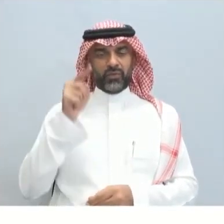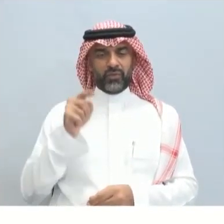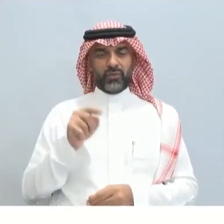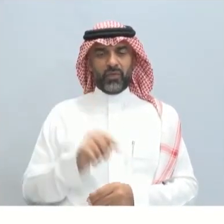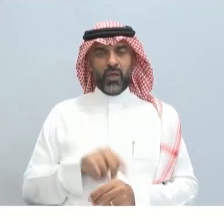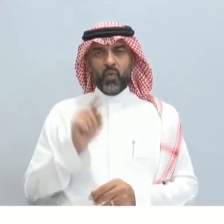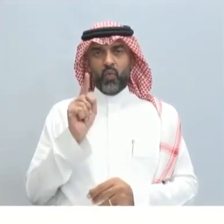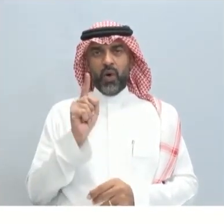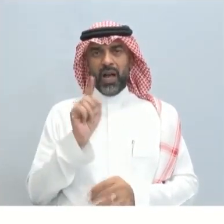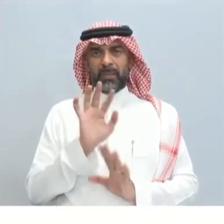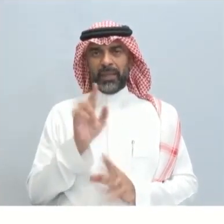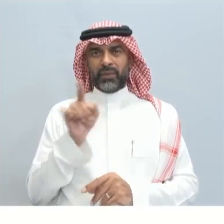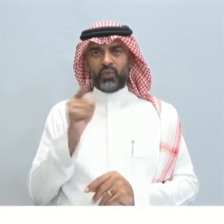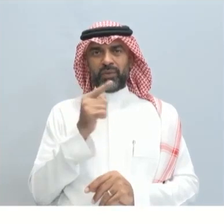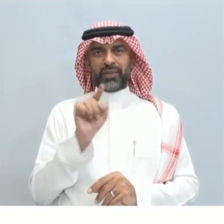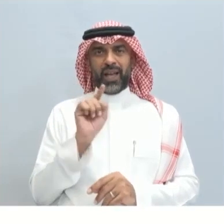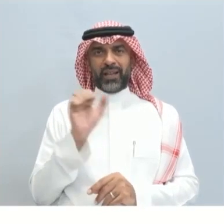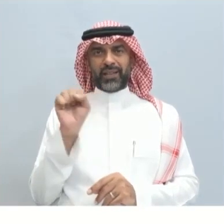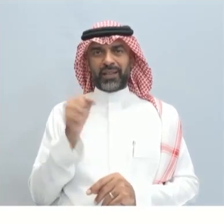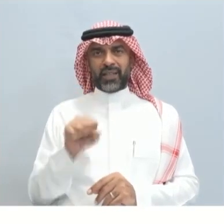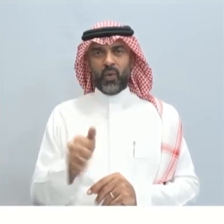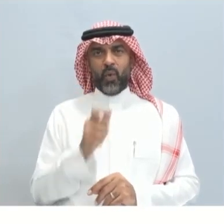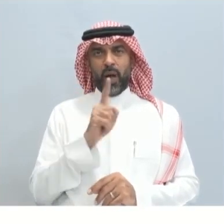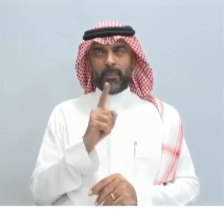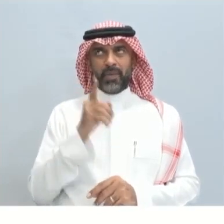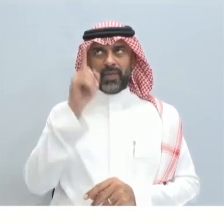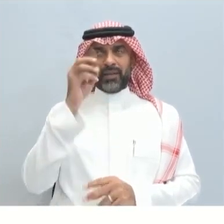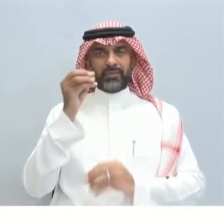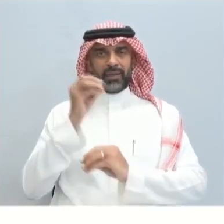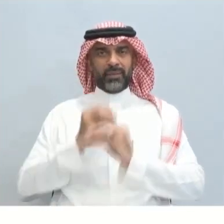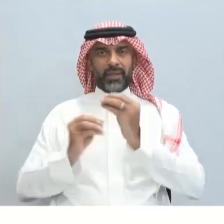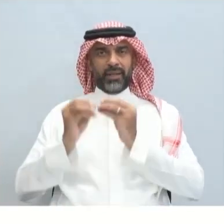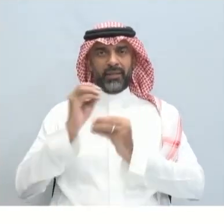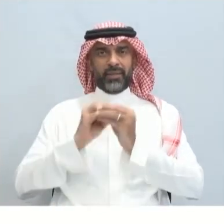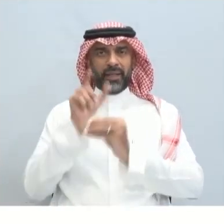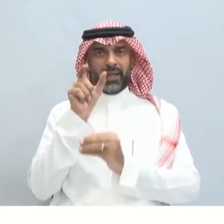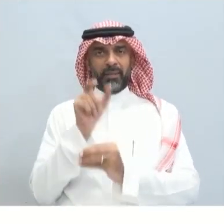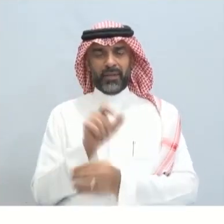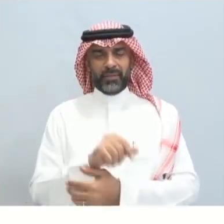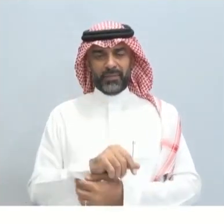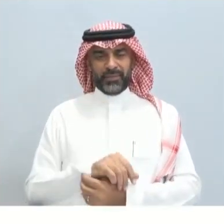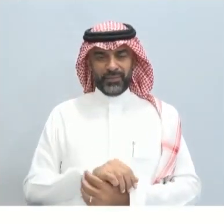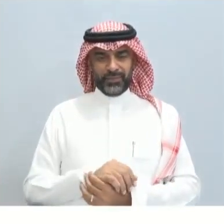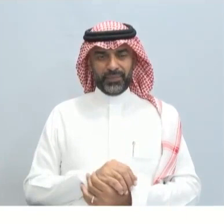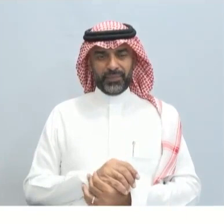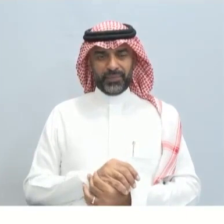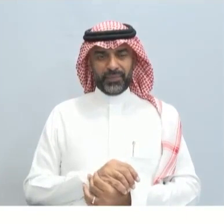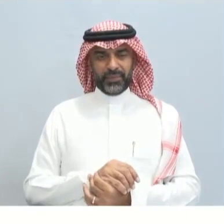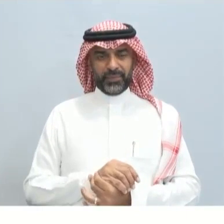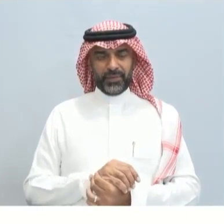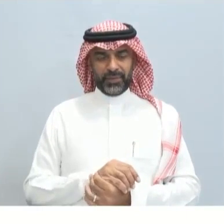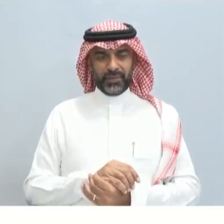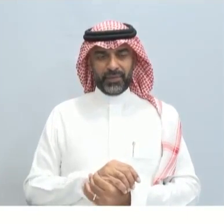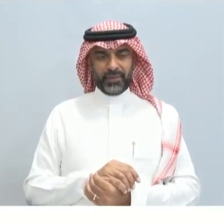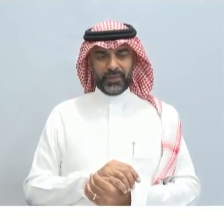الطوليه الموجات التي تنتقل خلال حبل هي موجات مستعرضه الامواج العميقه تحت